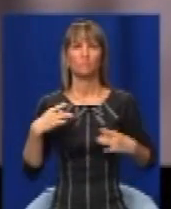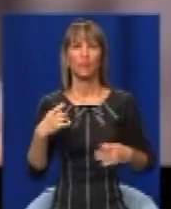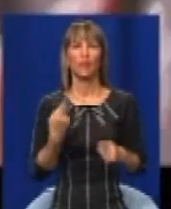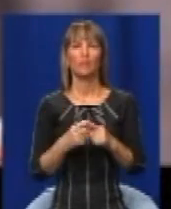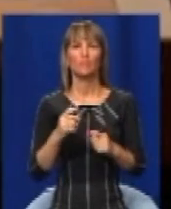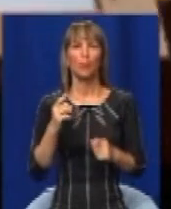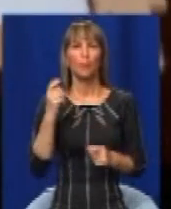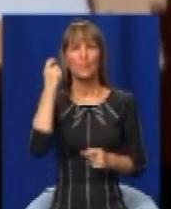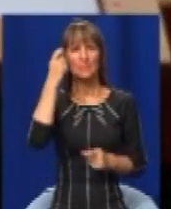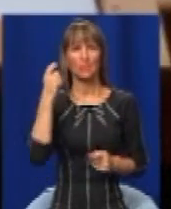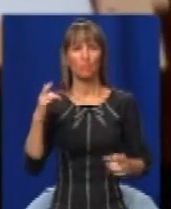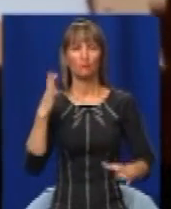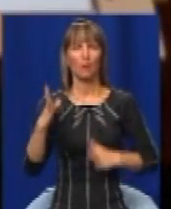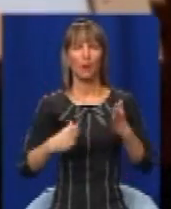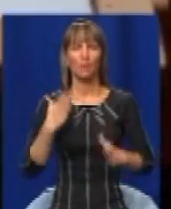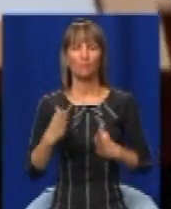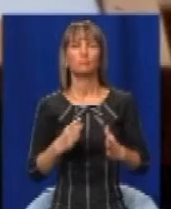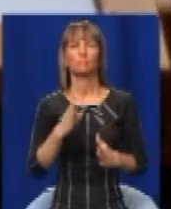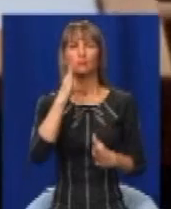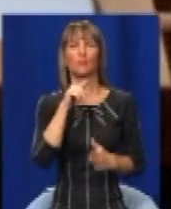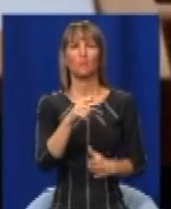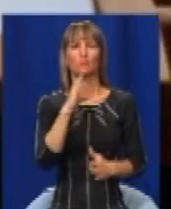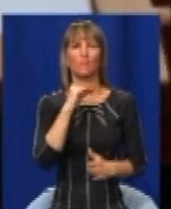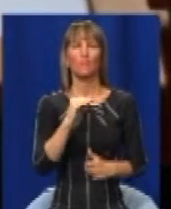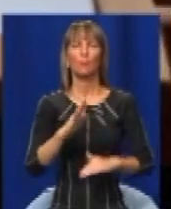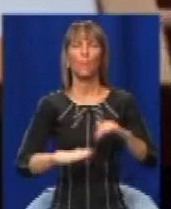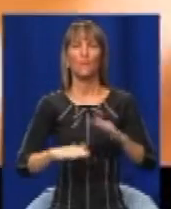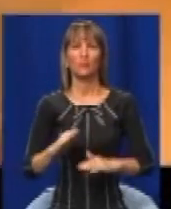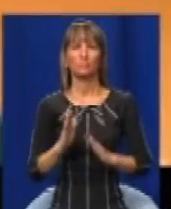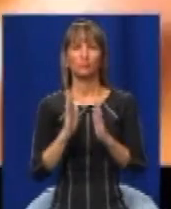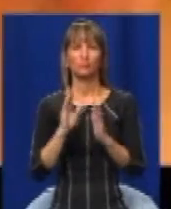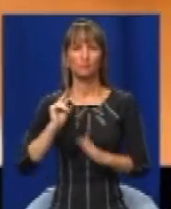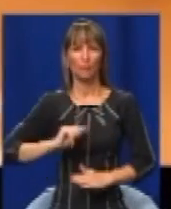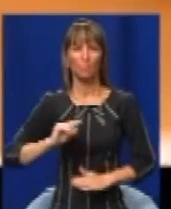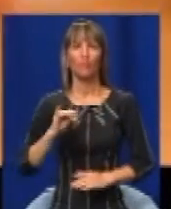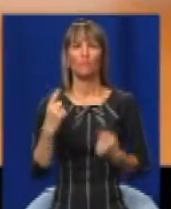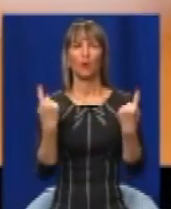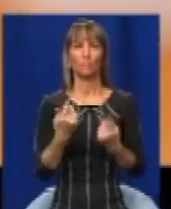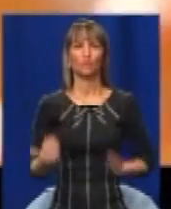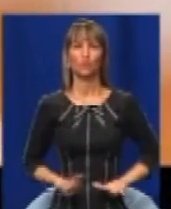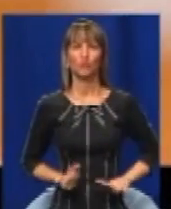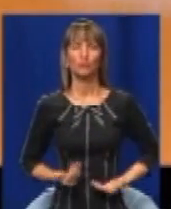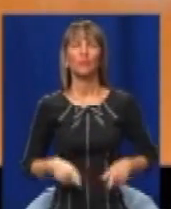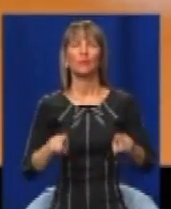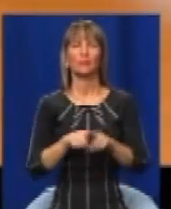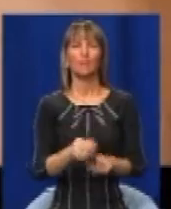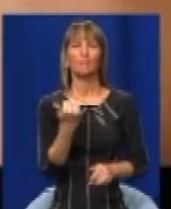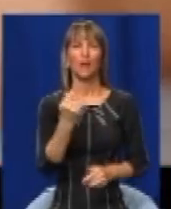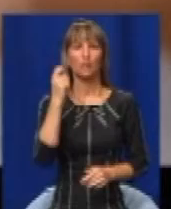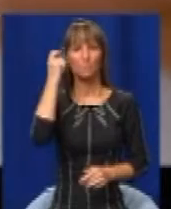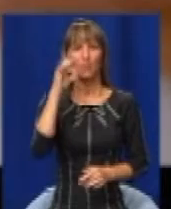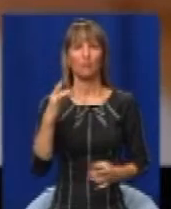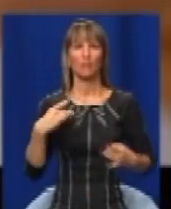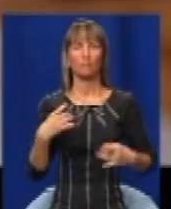психотренінг. Стресостійкість стане вам у нагоді не лише у професійному середовищі, а й у повсякденному житті. Так ваша психіка та